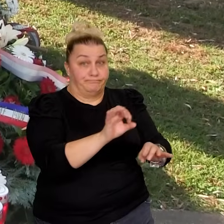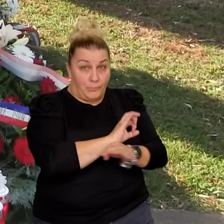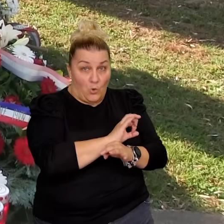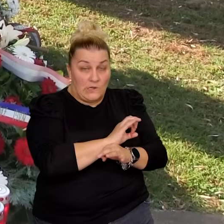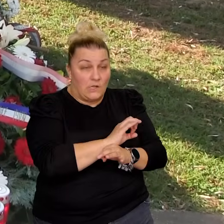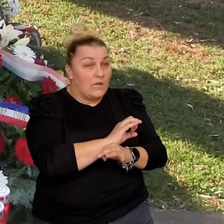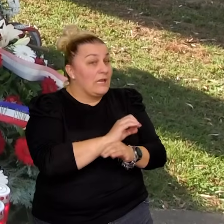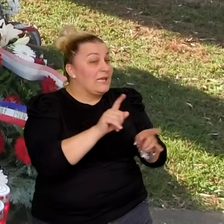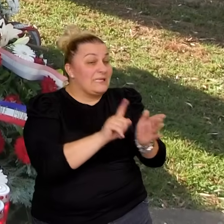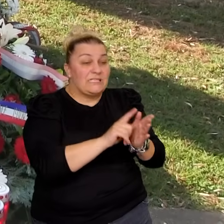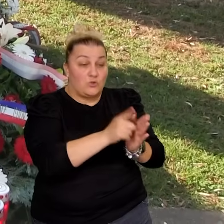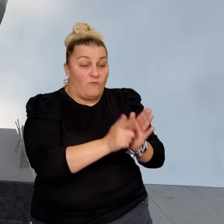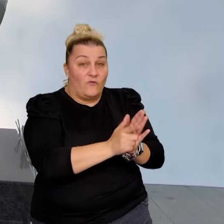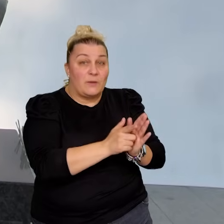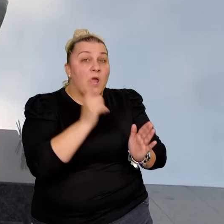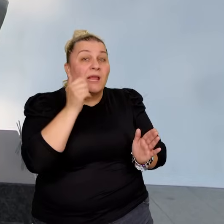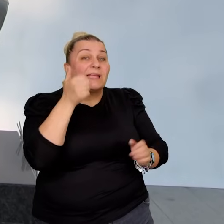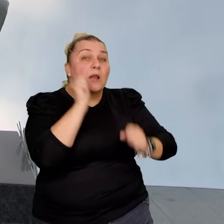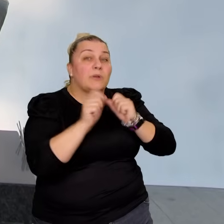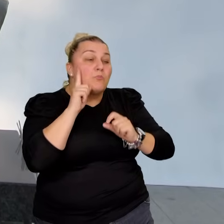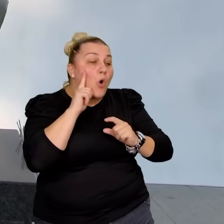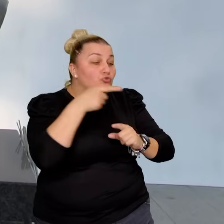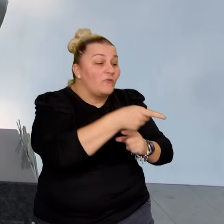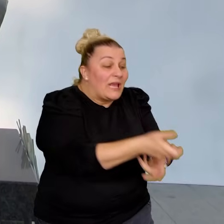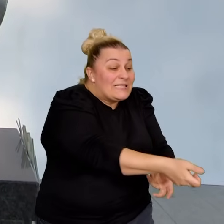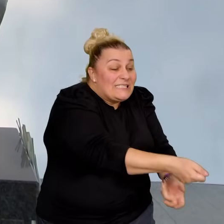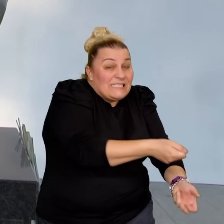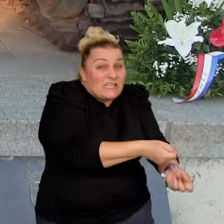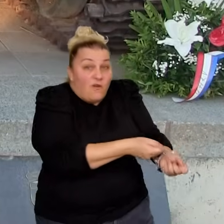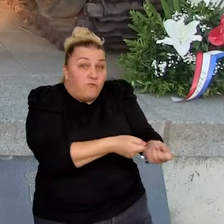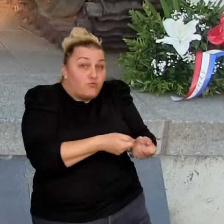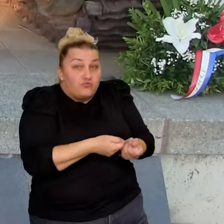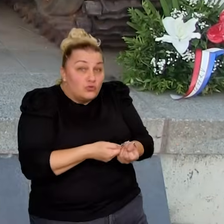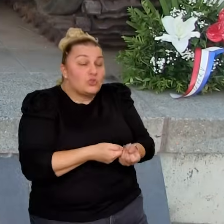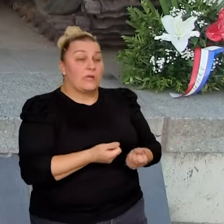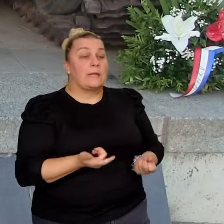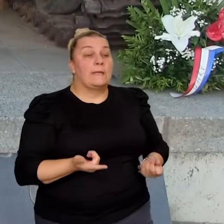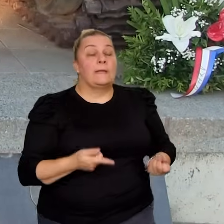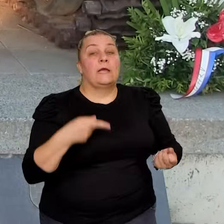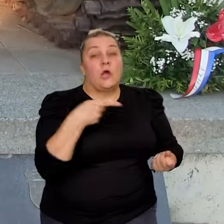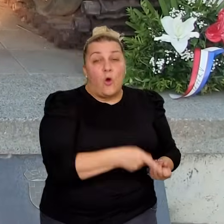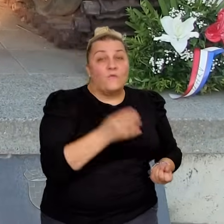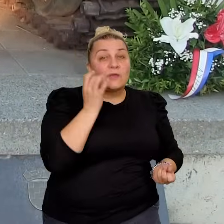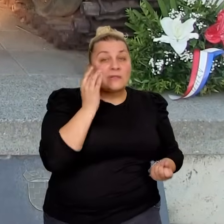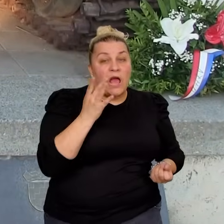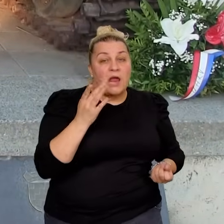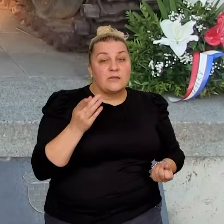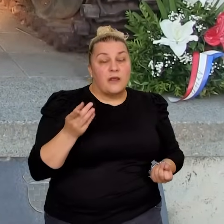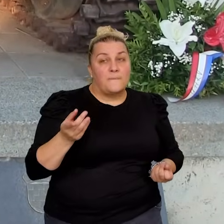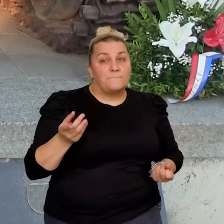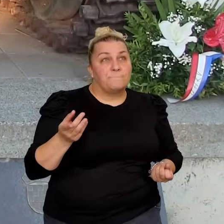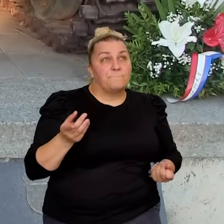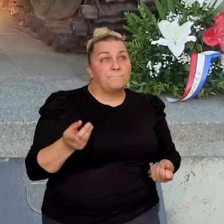momenta branitelj koji ga je pokušavao izvući i tih dana nismo mi